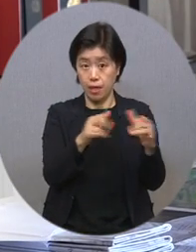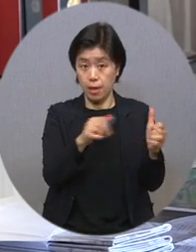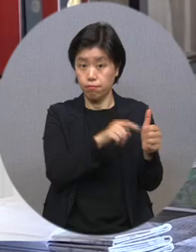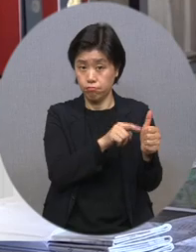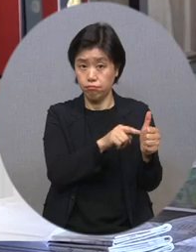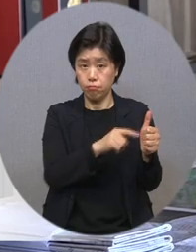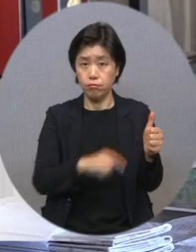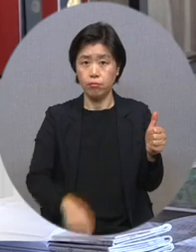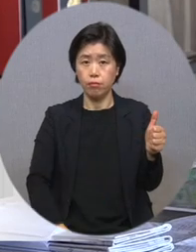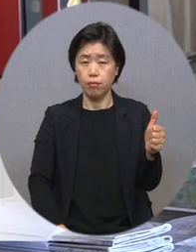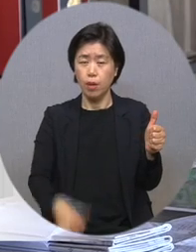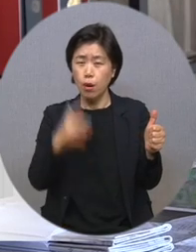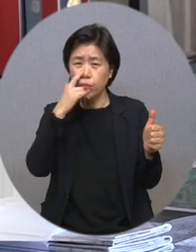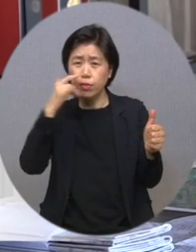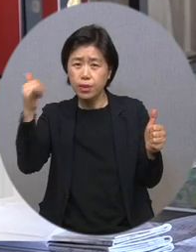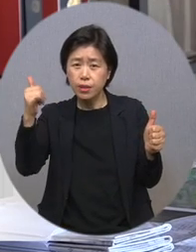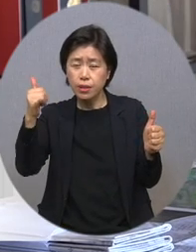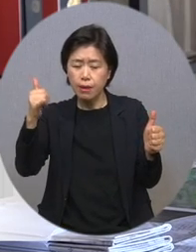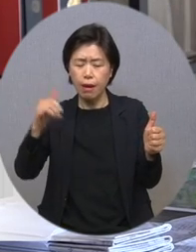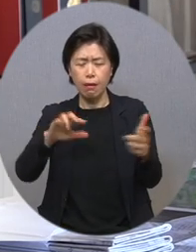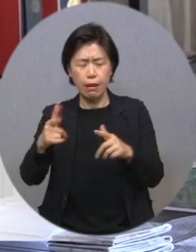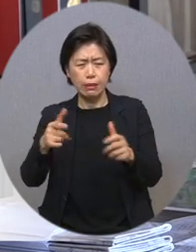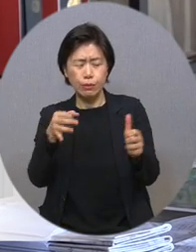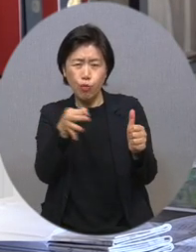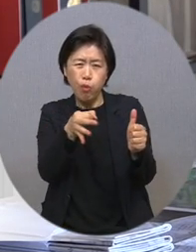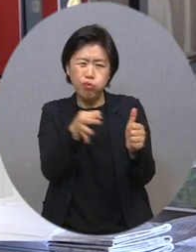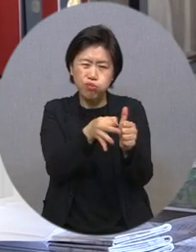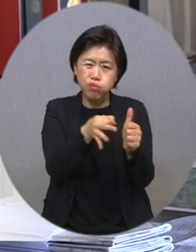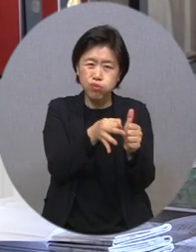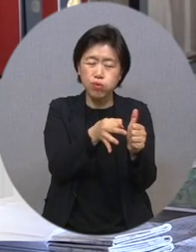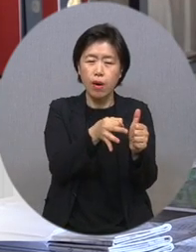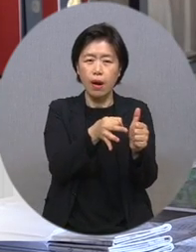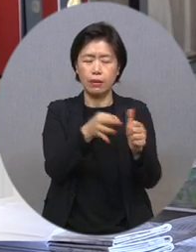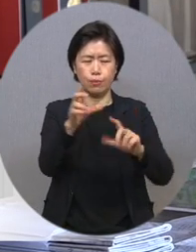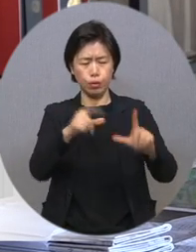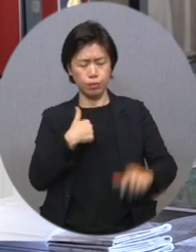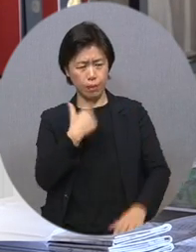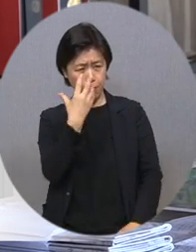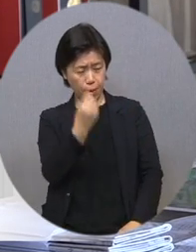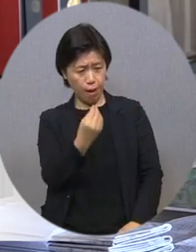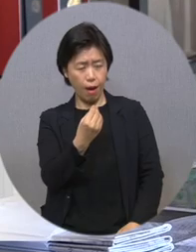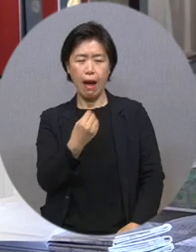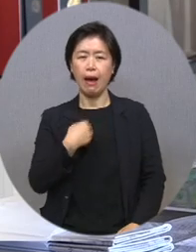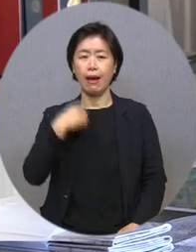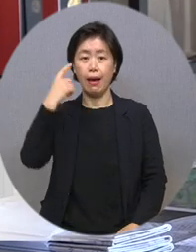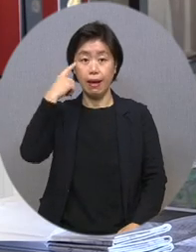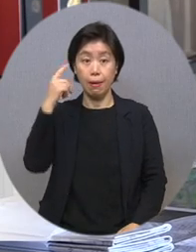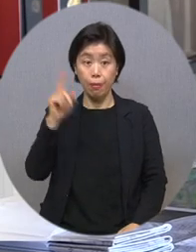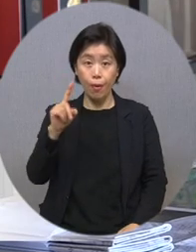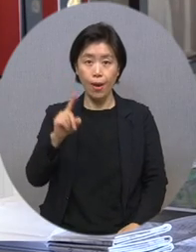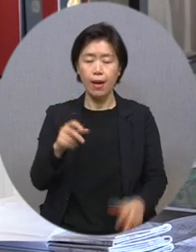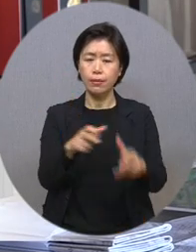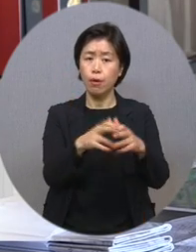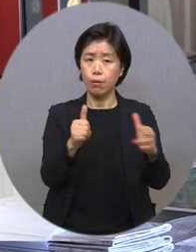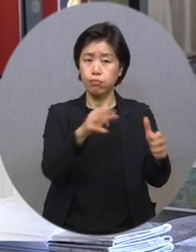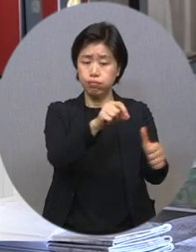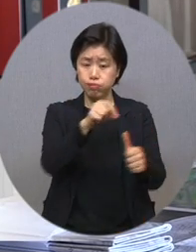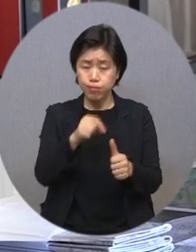부모님을 경제적으로 케어하는 모습을 보고 우리 장애 친구들하고 같이 일을 할 수 있으면 좋겠다라고